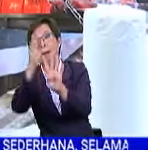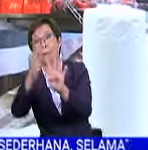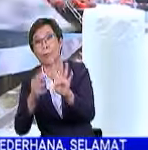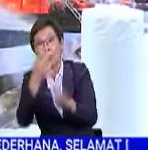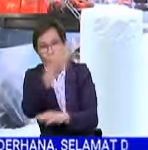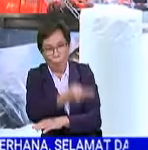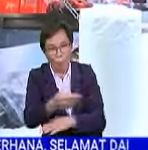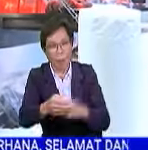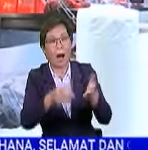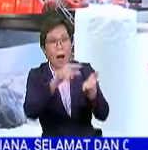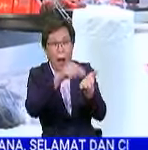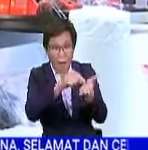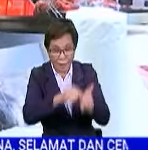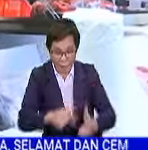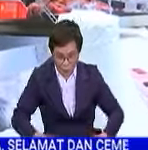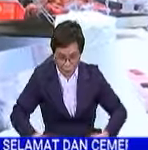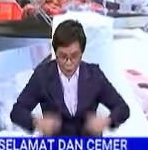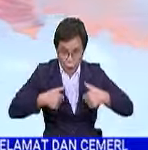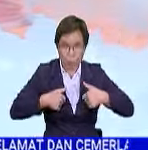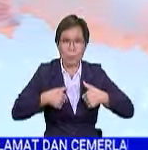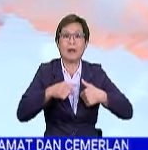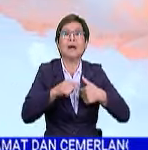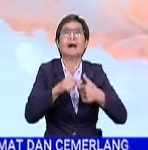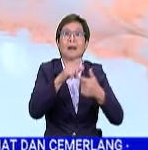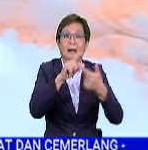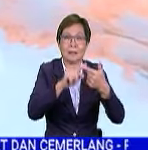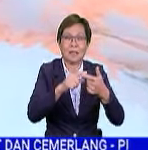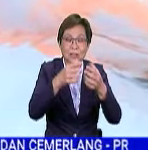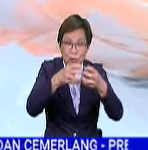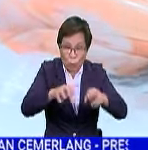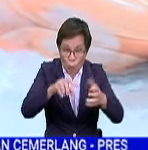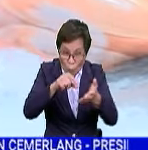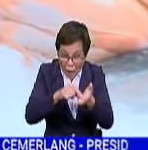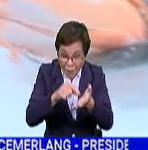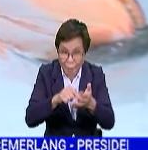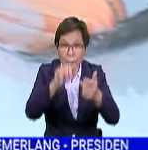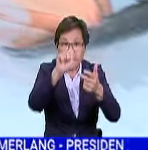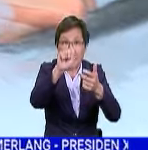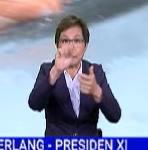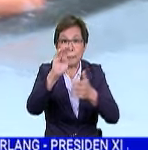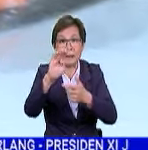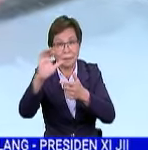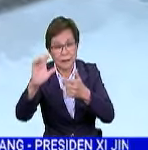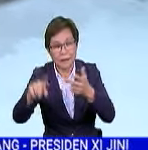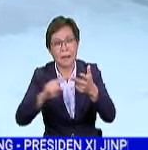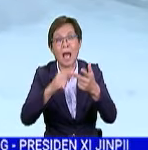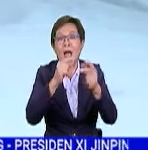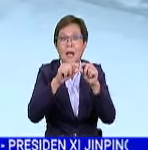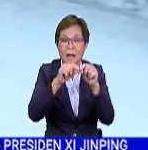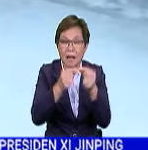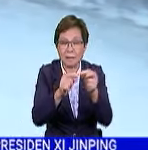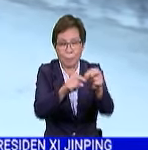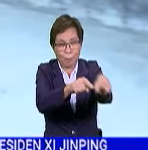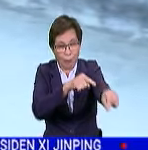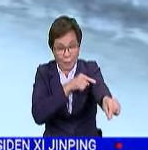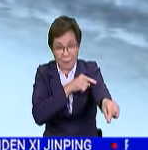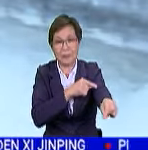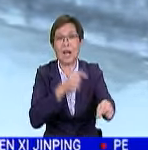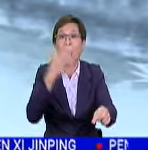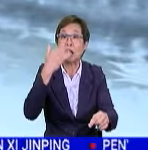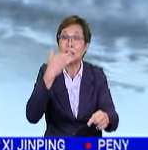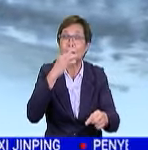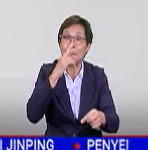itu termasuk ayam hidup standard dan super, telur ayam grade A, B dan C, kacang panjang, cili